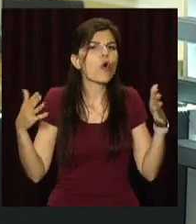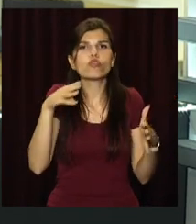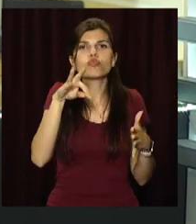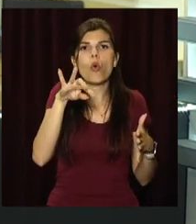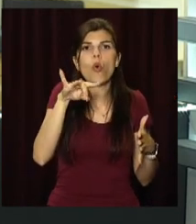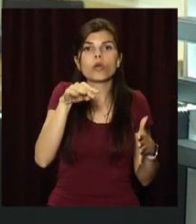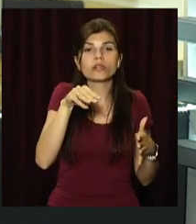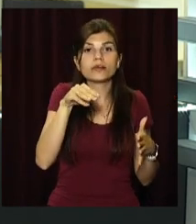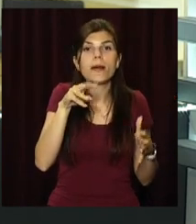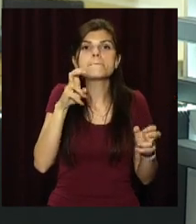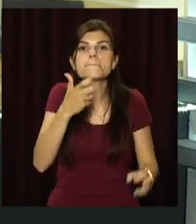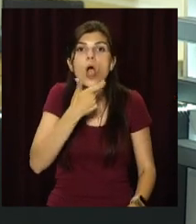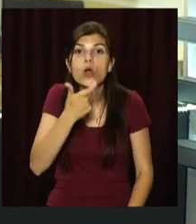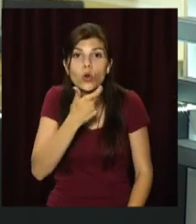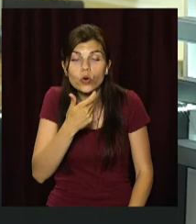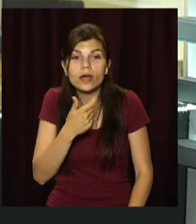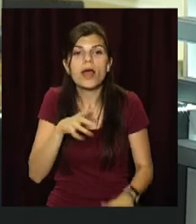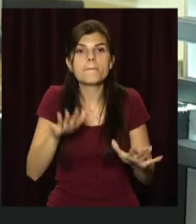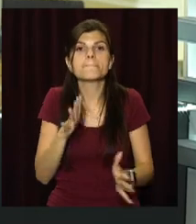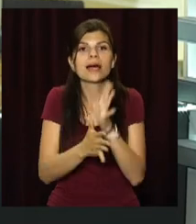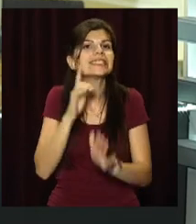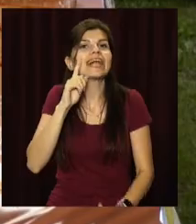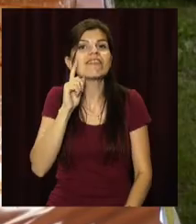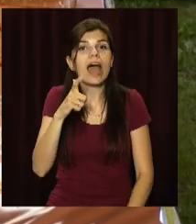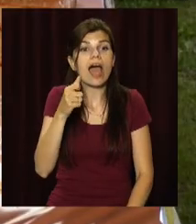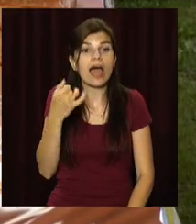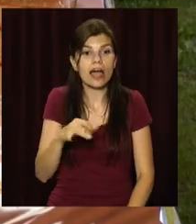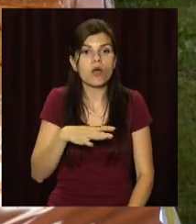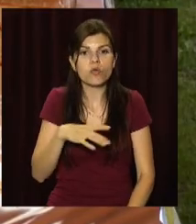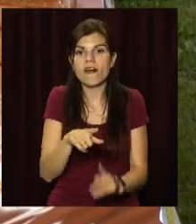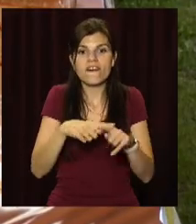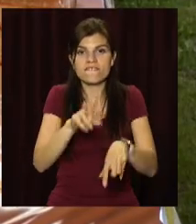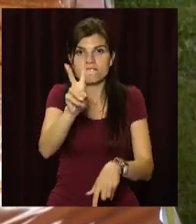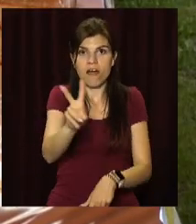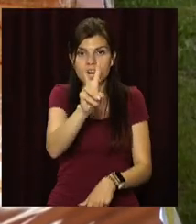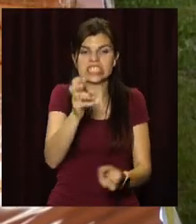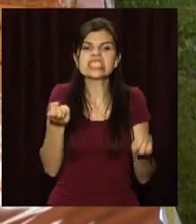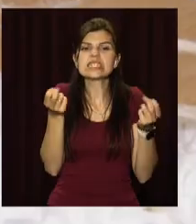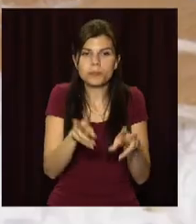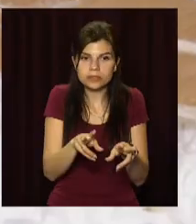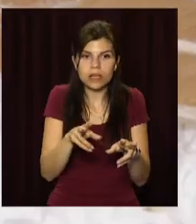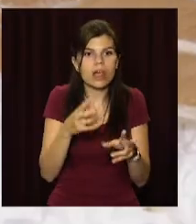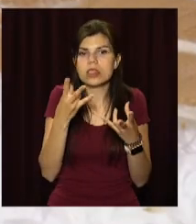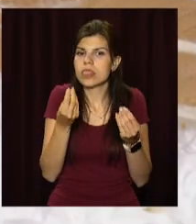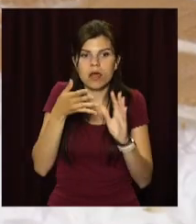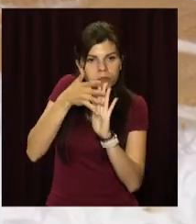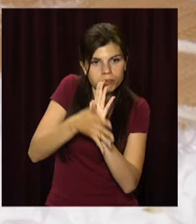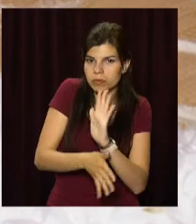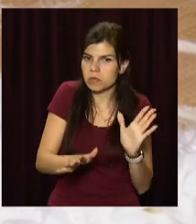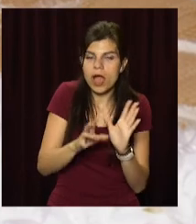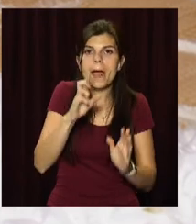тортом морозивом. Збирали його в парку «Зелений Гай» протягом 2 годин із спеціального непромокального